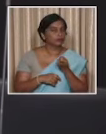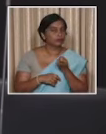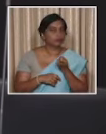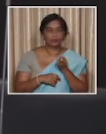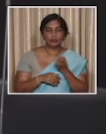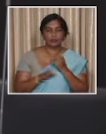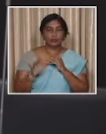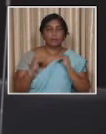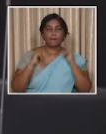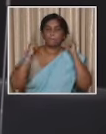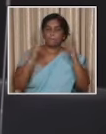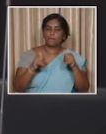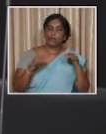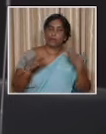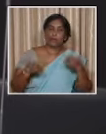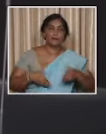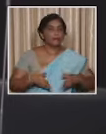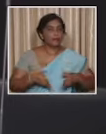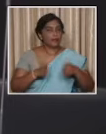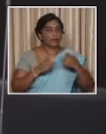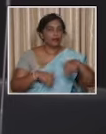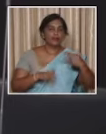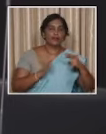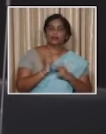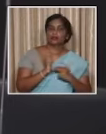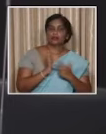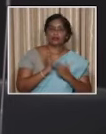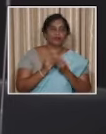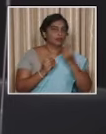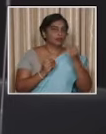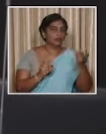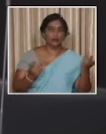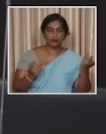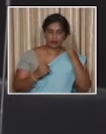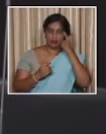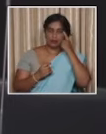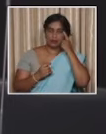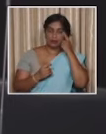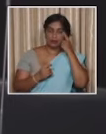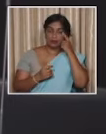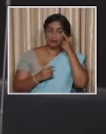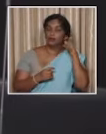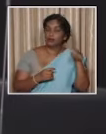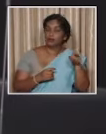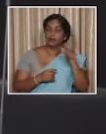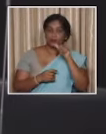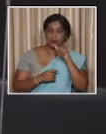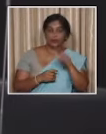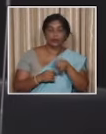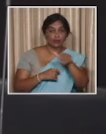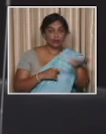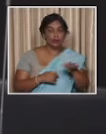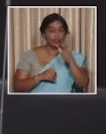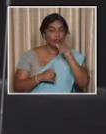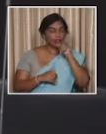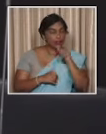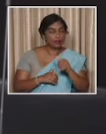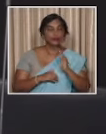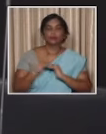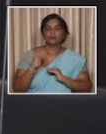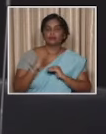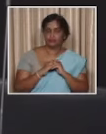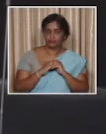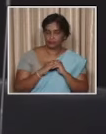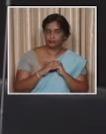කිසිම පාලමකට හෝ පාරකට හෝ වෙන ව්‍යාපෘතියකට ලැබෙන්නේ නැහැ. ඒක තමයි මේ මහ පොළොවේ තියෙන ප්‍රායෝගික